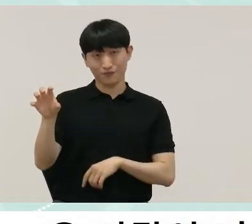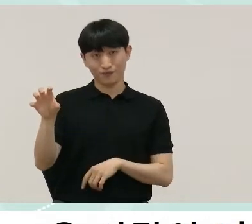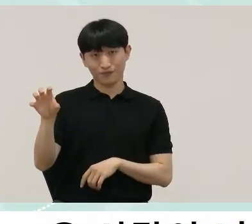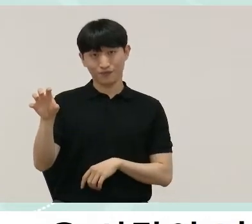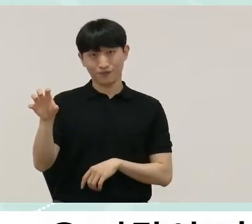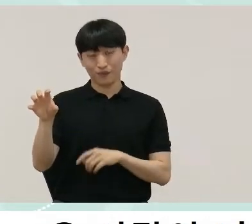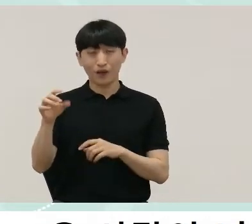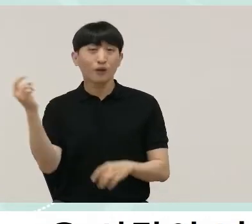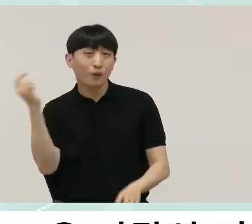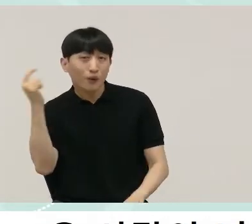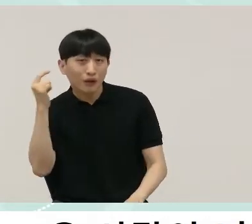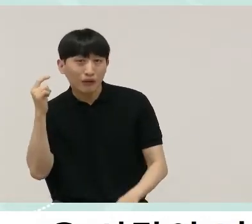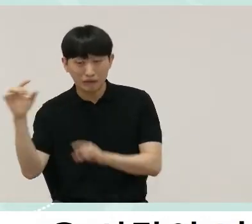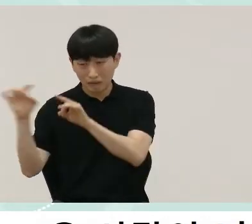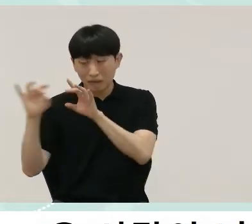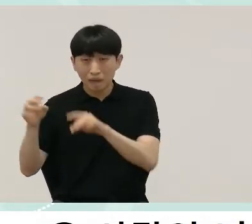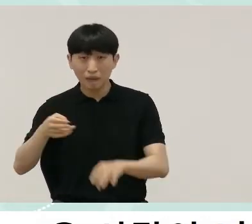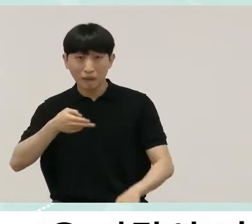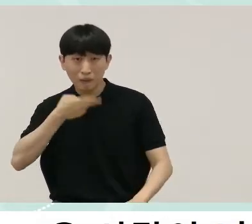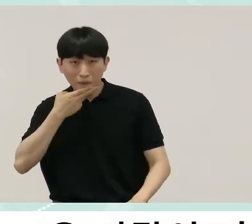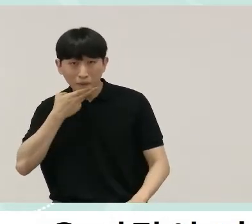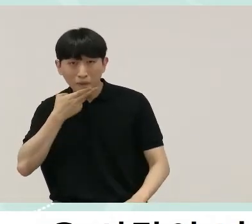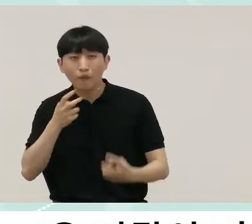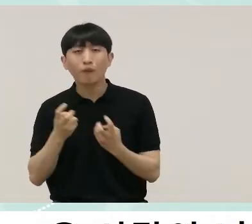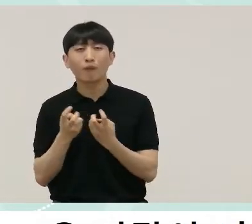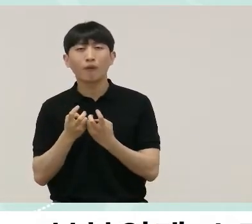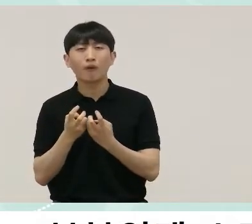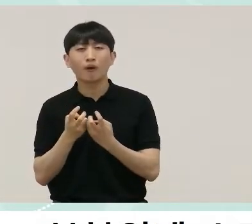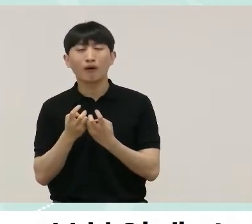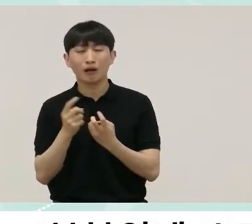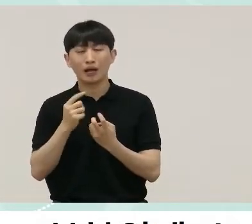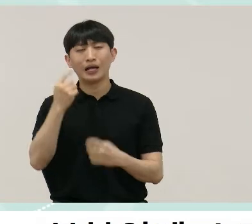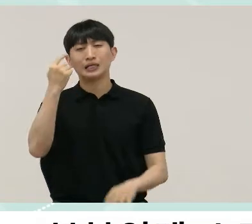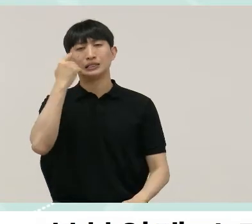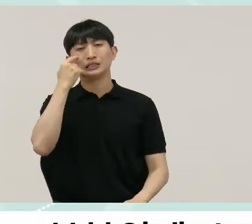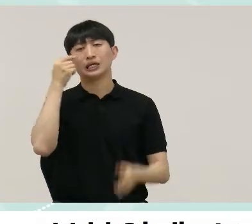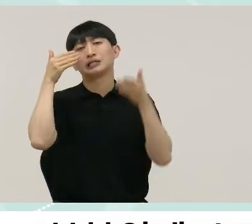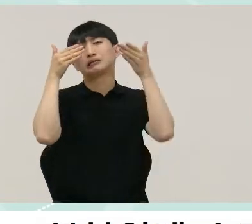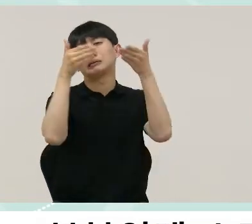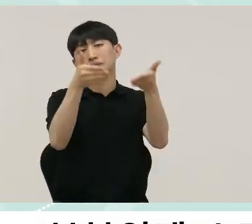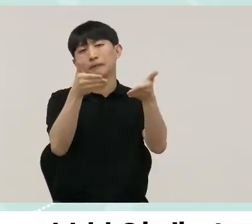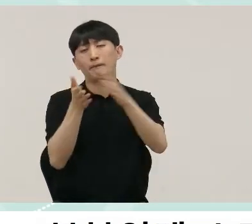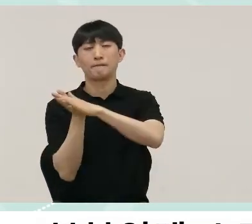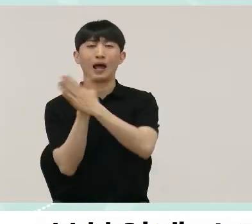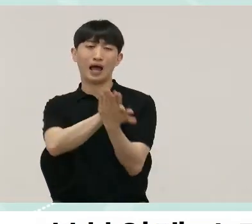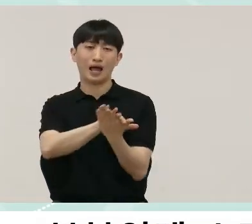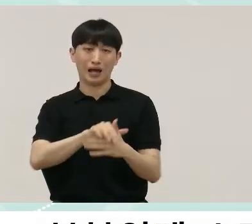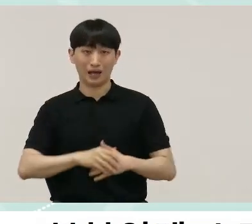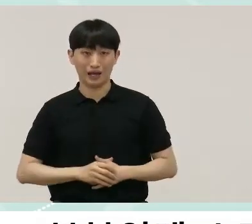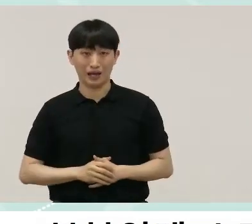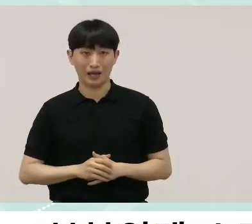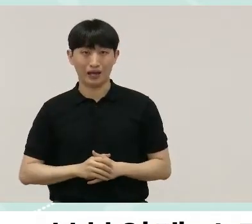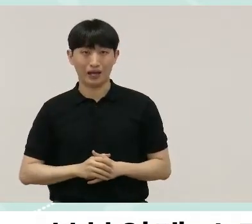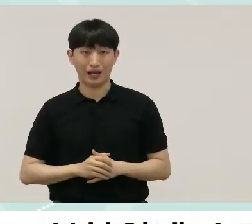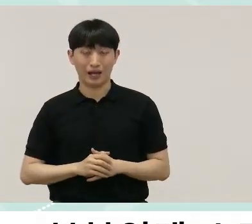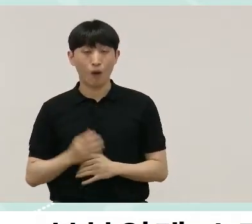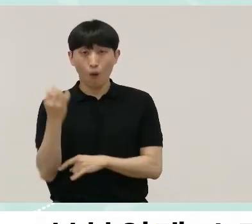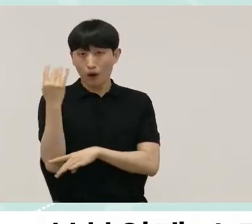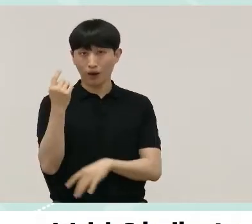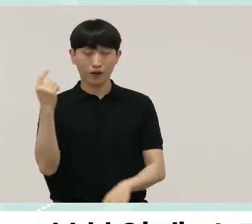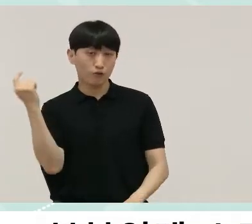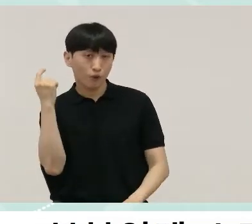사인 랭귀지, 비전, 시각의 뇌로 바뀝니다. 시각에 조절하는 뇌의